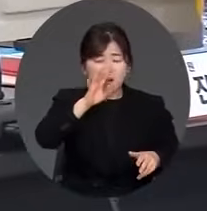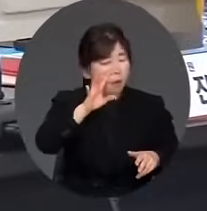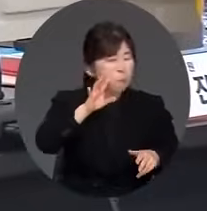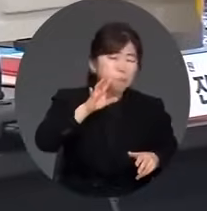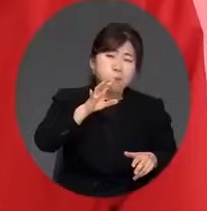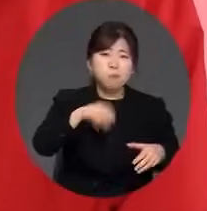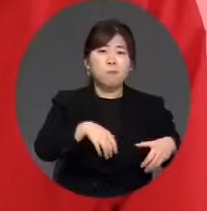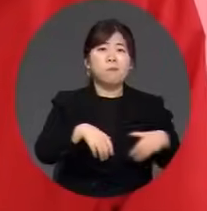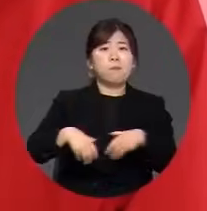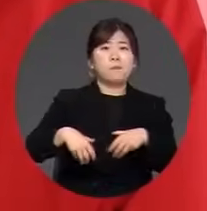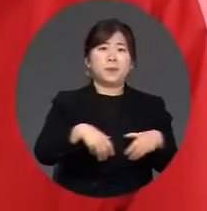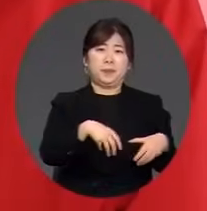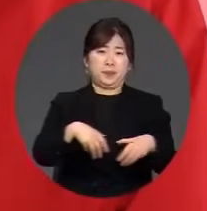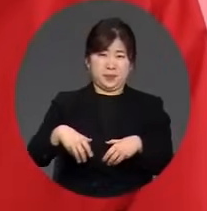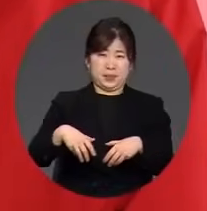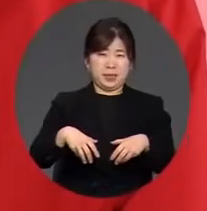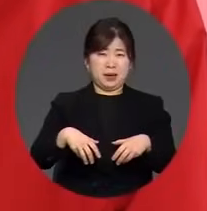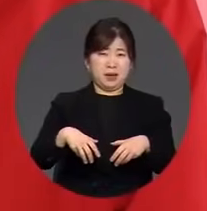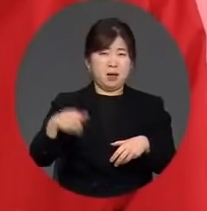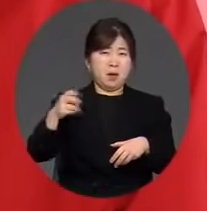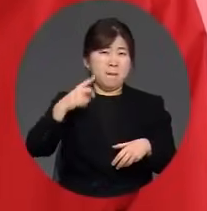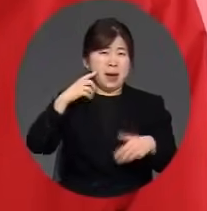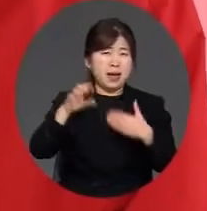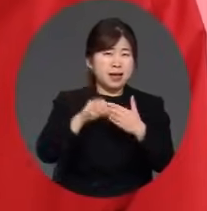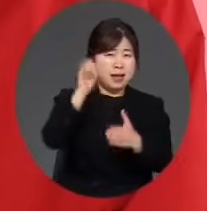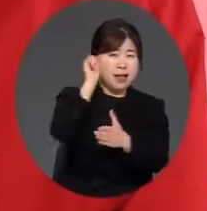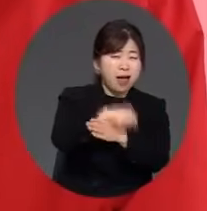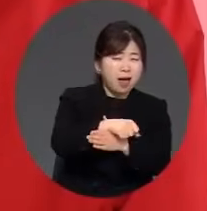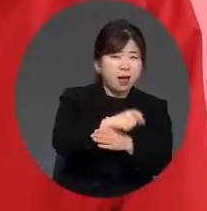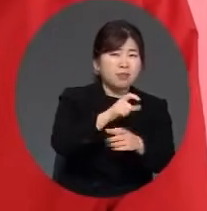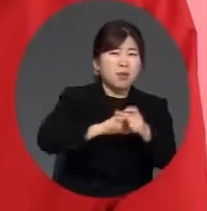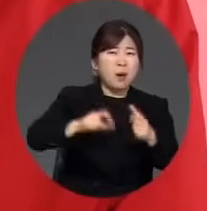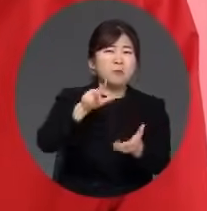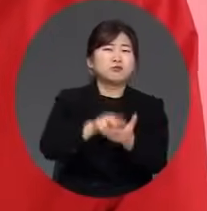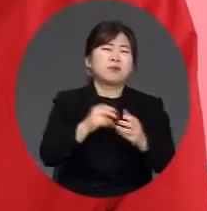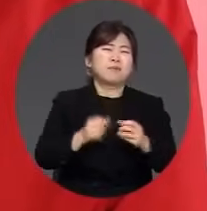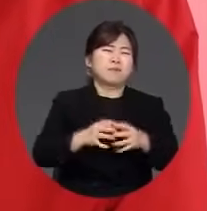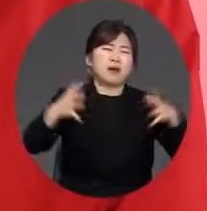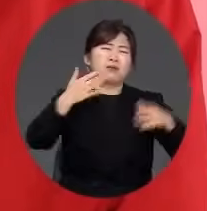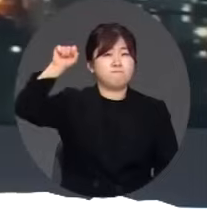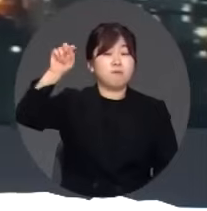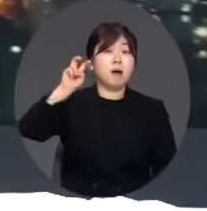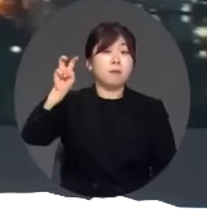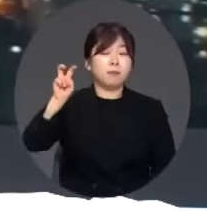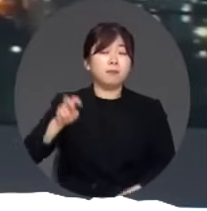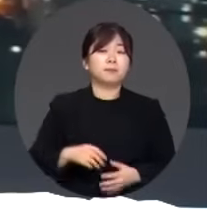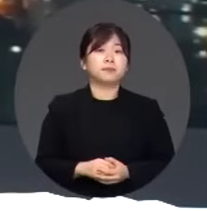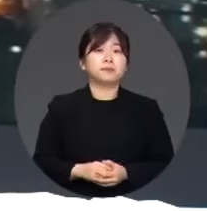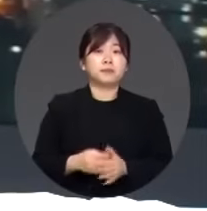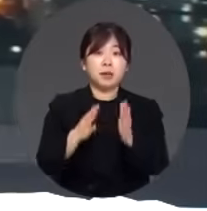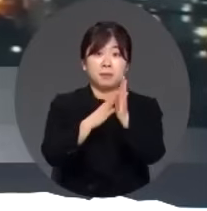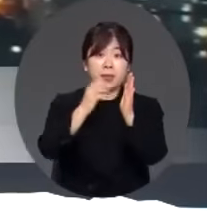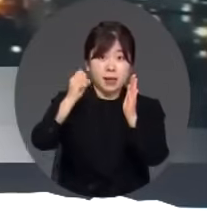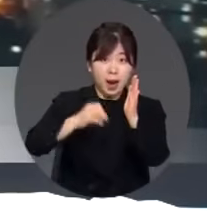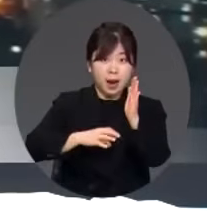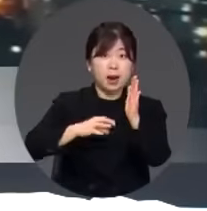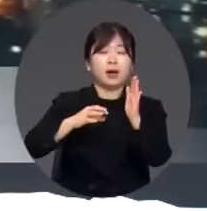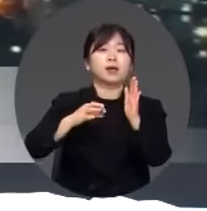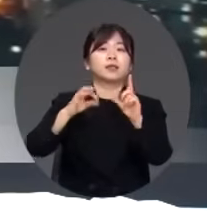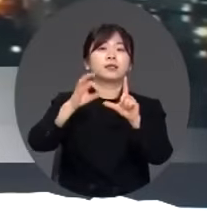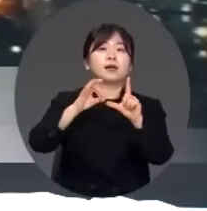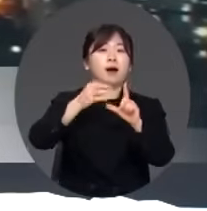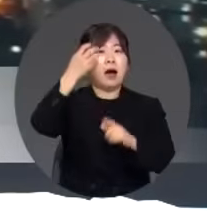해당 선거구의 혼란과 갈등이 고조될 것으로 보입니다. MBC 뉴스 박종웅입니다. 밀양, 의령, 함안,